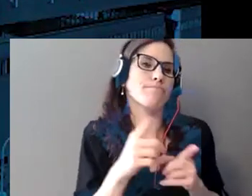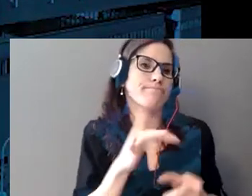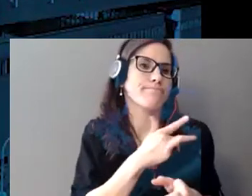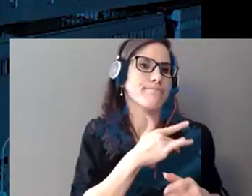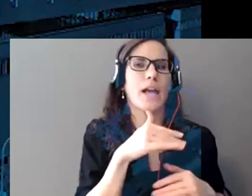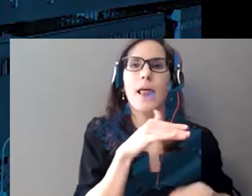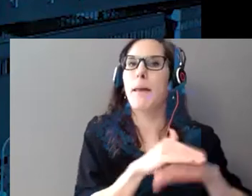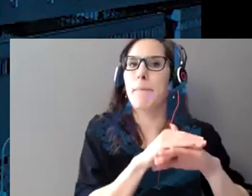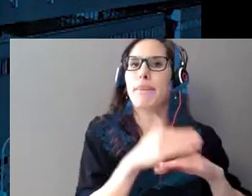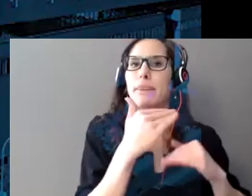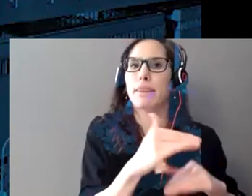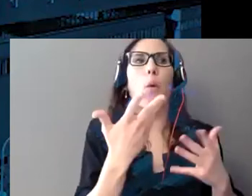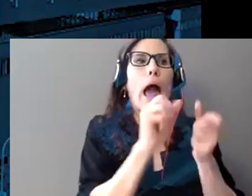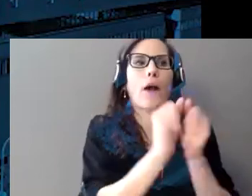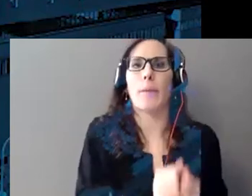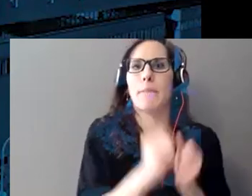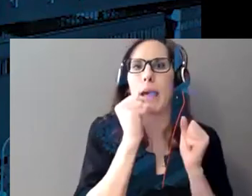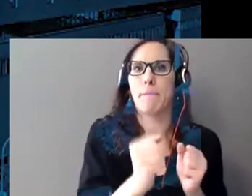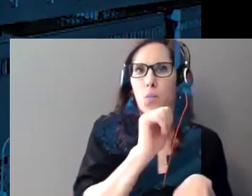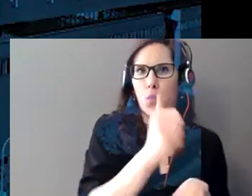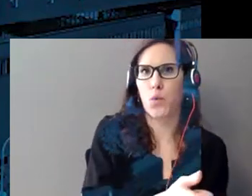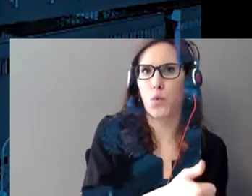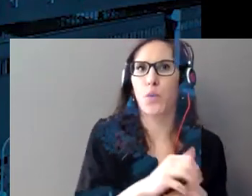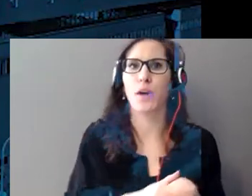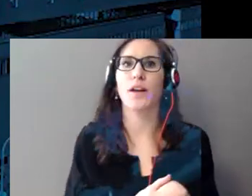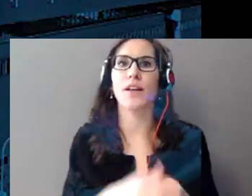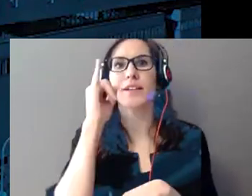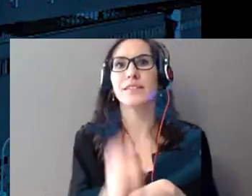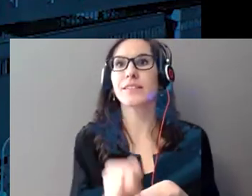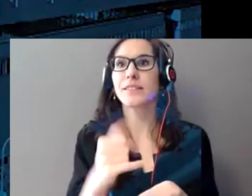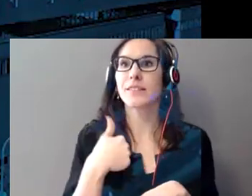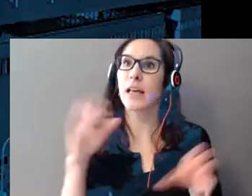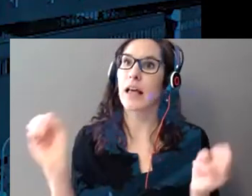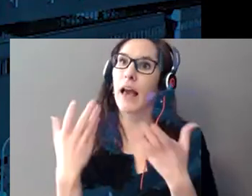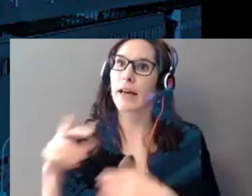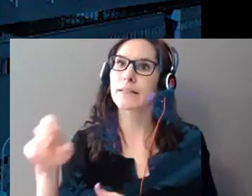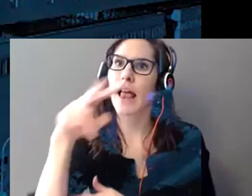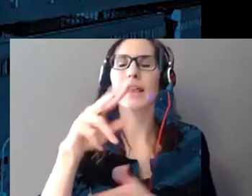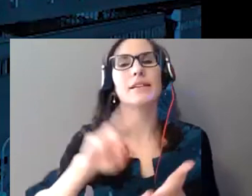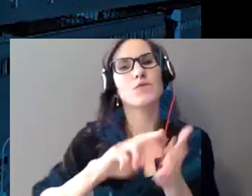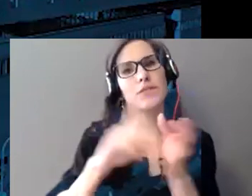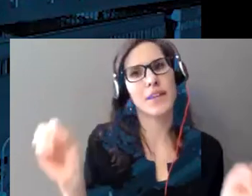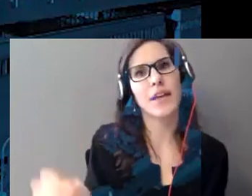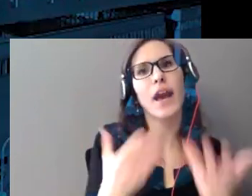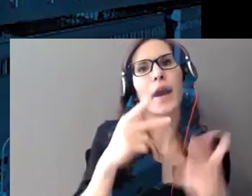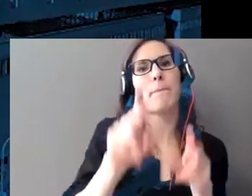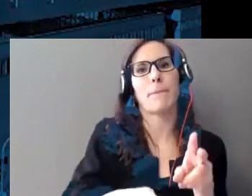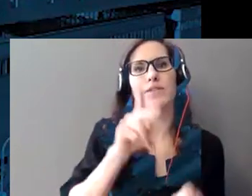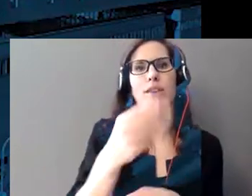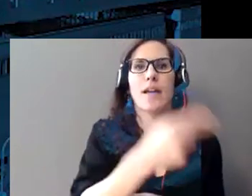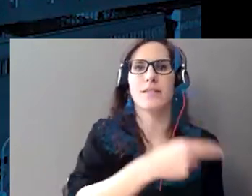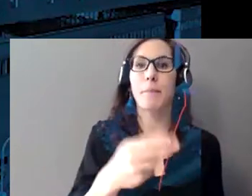si on crée des escaliers on crée des personnes handicapées si je crée des rampes d'accès je crée des personnes